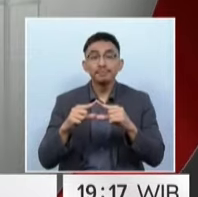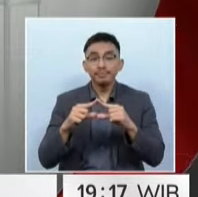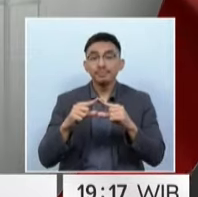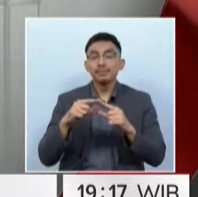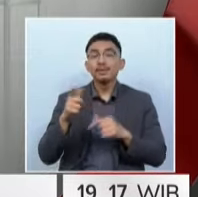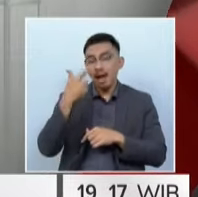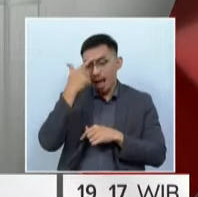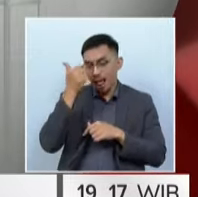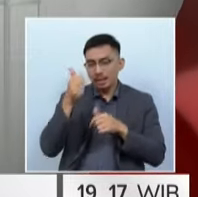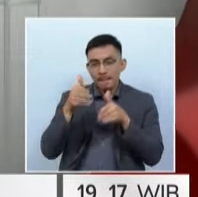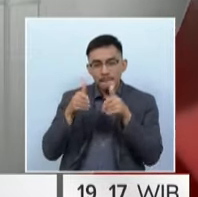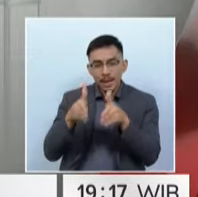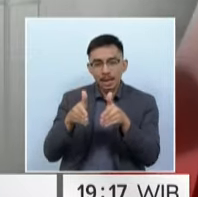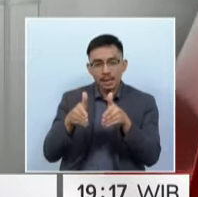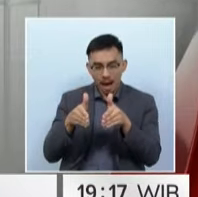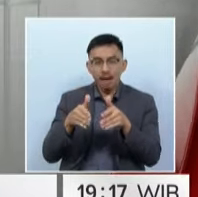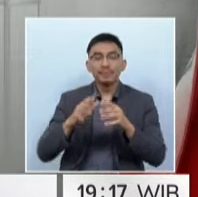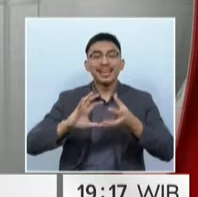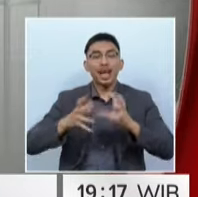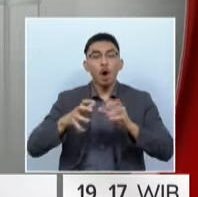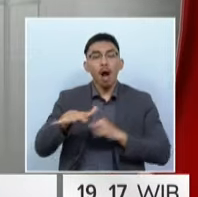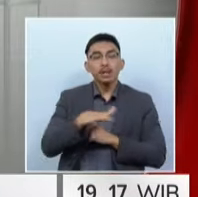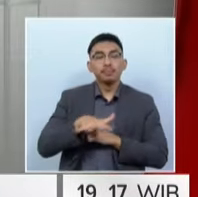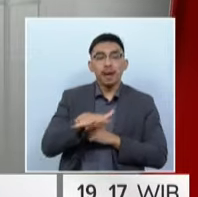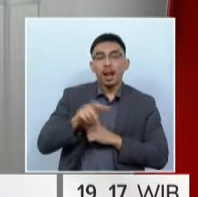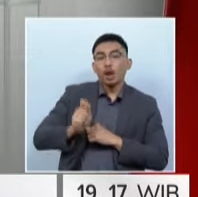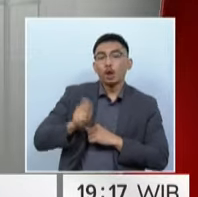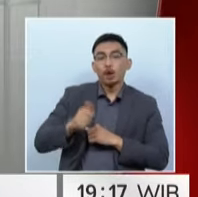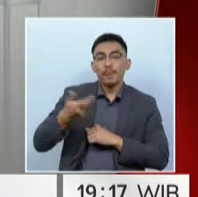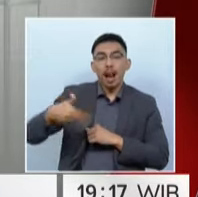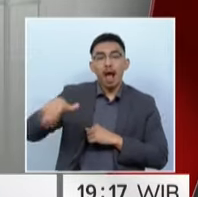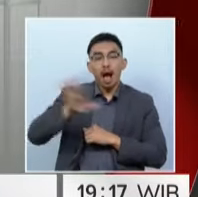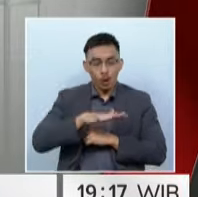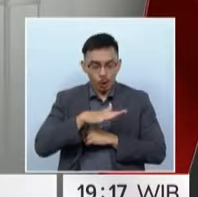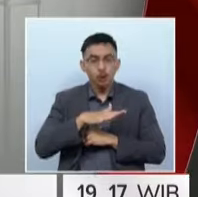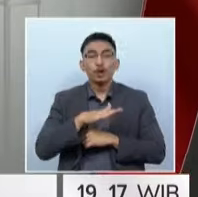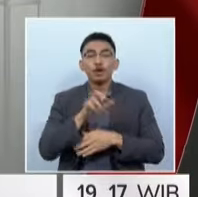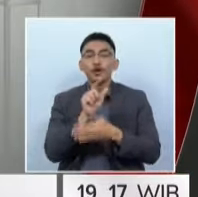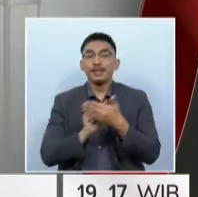ah asekal hukumit